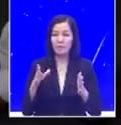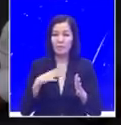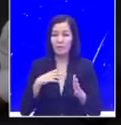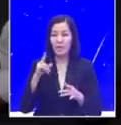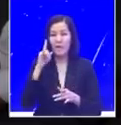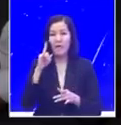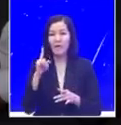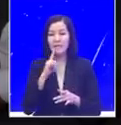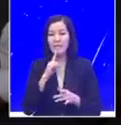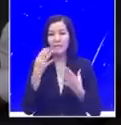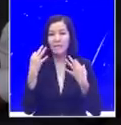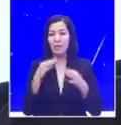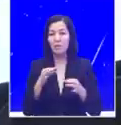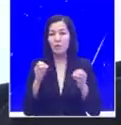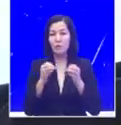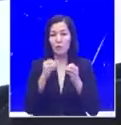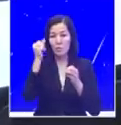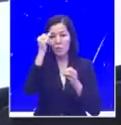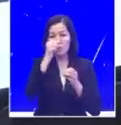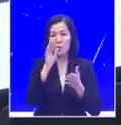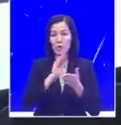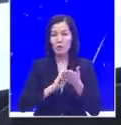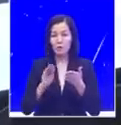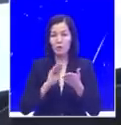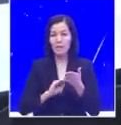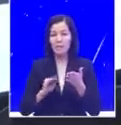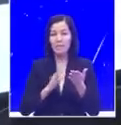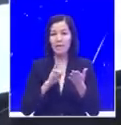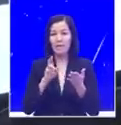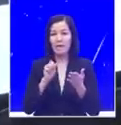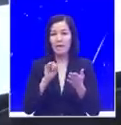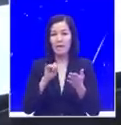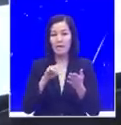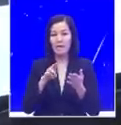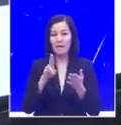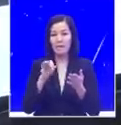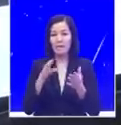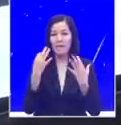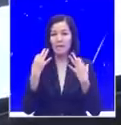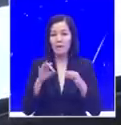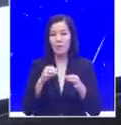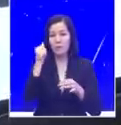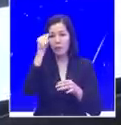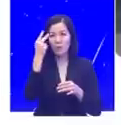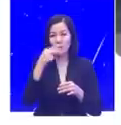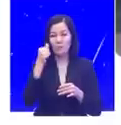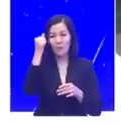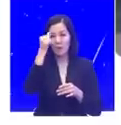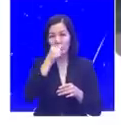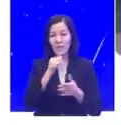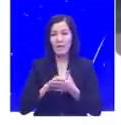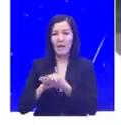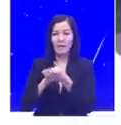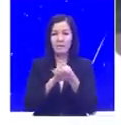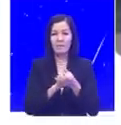Қазақстан Республикасы тәуелсіздігіне 10 жыл, журналистика саласының қайраткері, Қазақстан Республикасы тәуелсіздігіне 20 жыл, Қазақстан